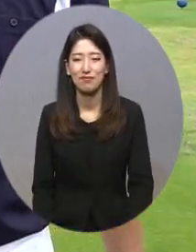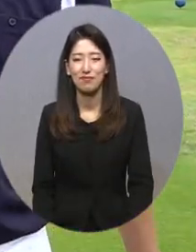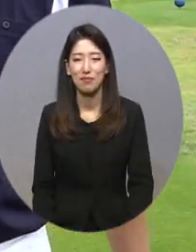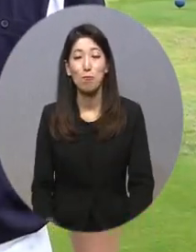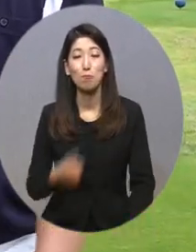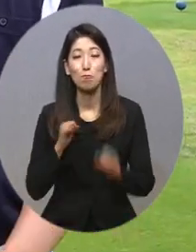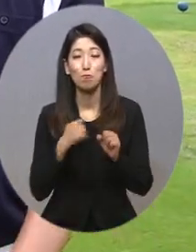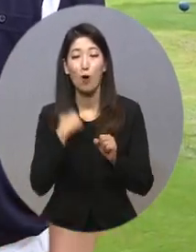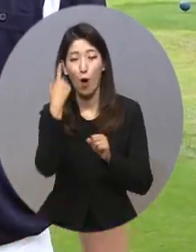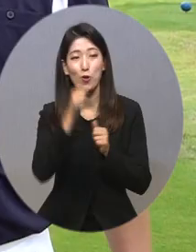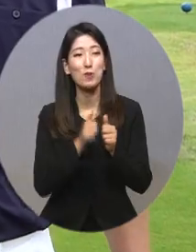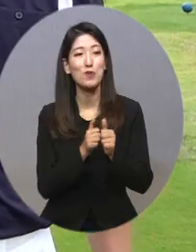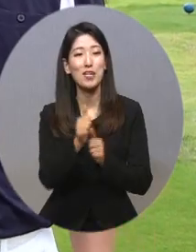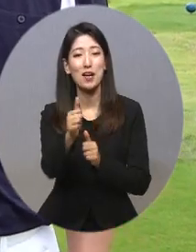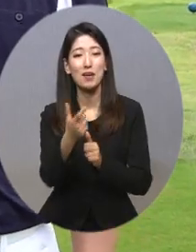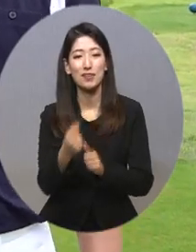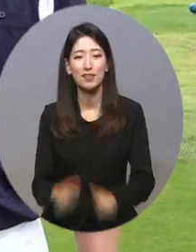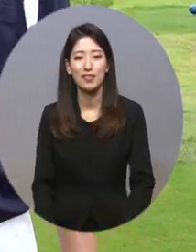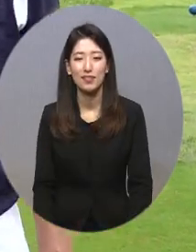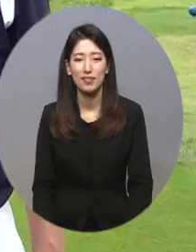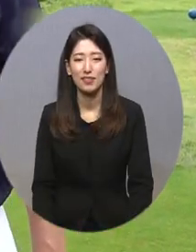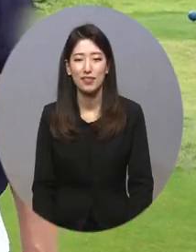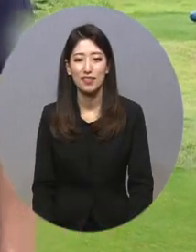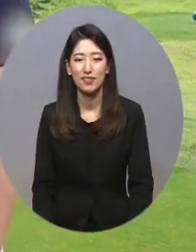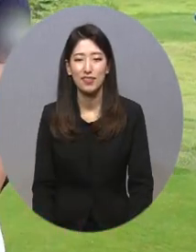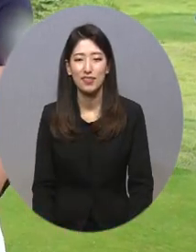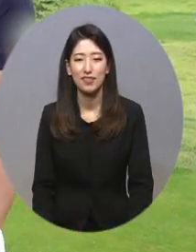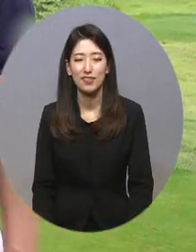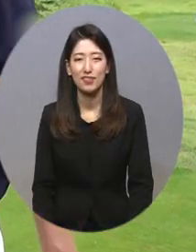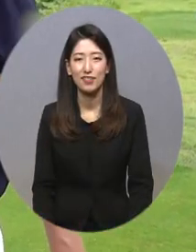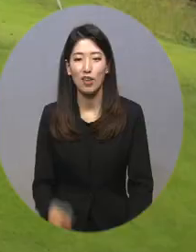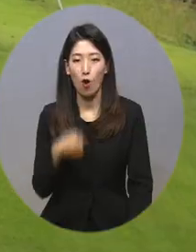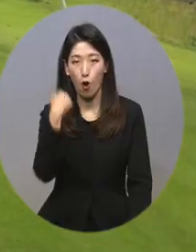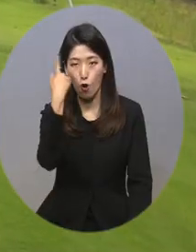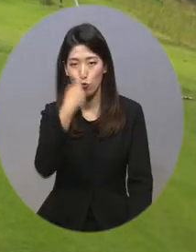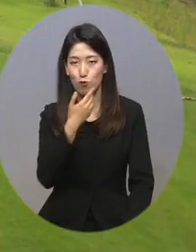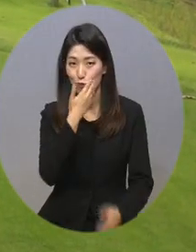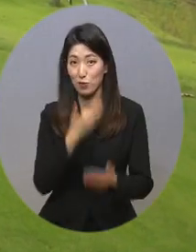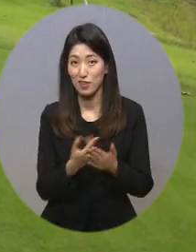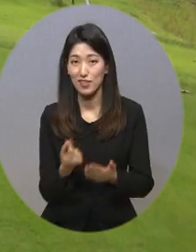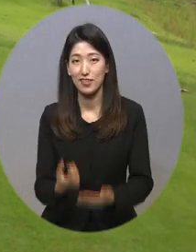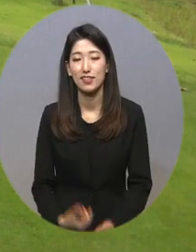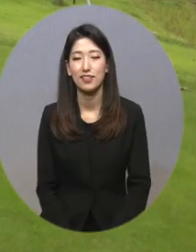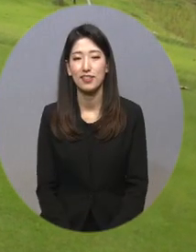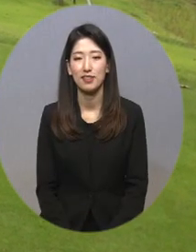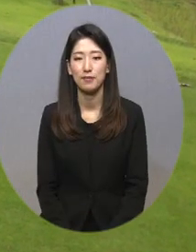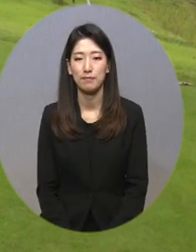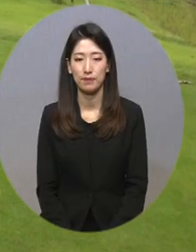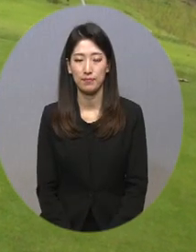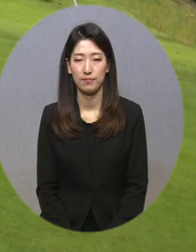맞지? 표정에선 신경이 분절이에요. 알았어 이번에 내가 또.